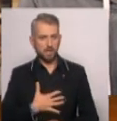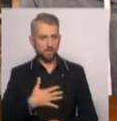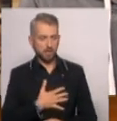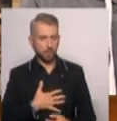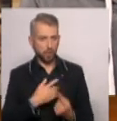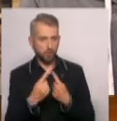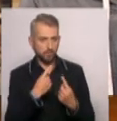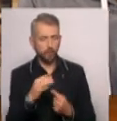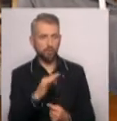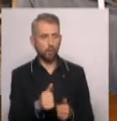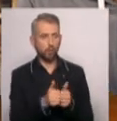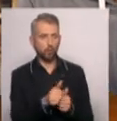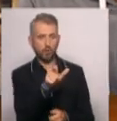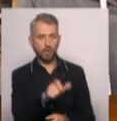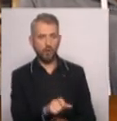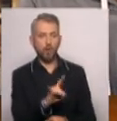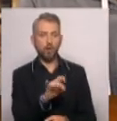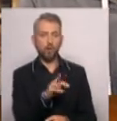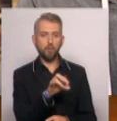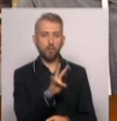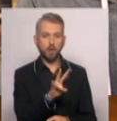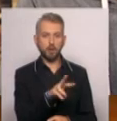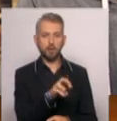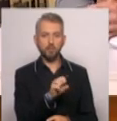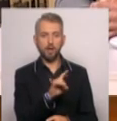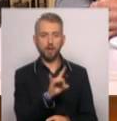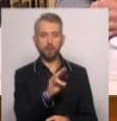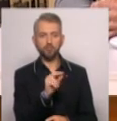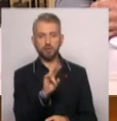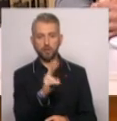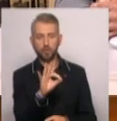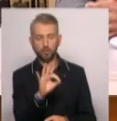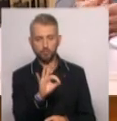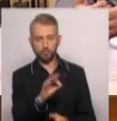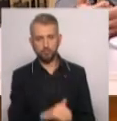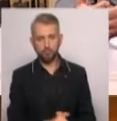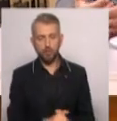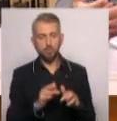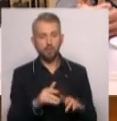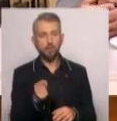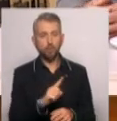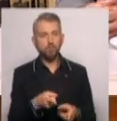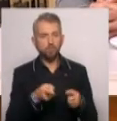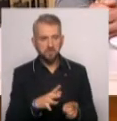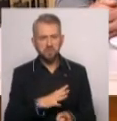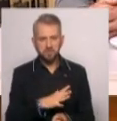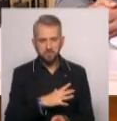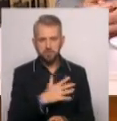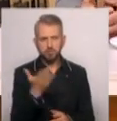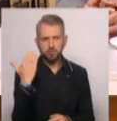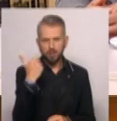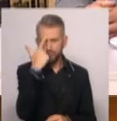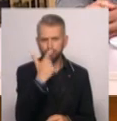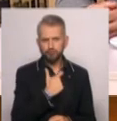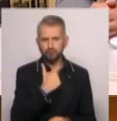про колегу Романа Марченка. Справа в тому, що дійсно сигнали надходили.